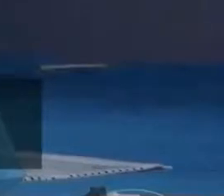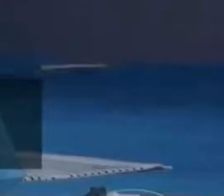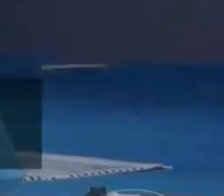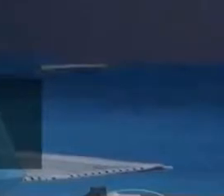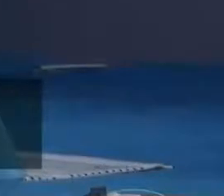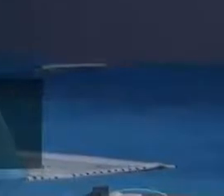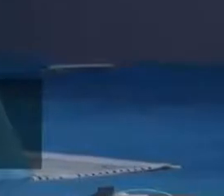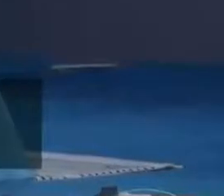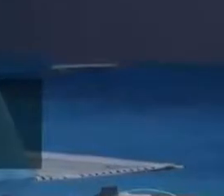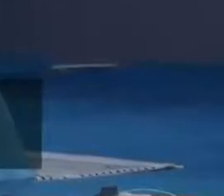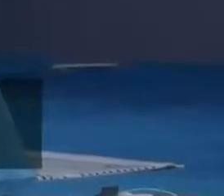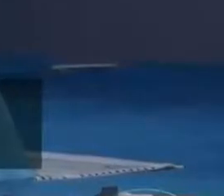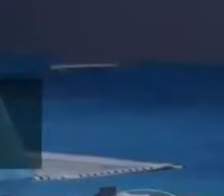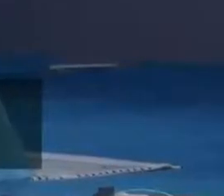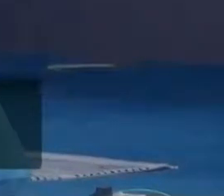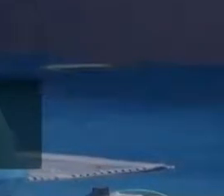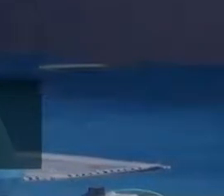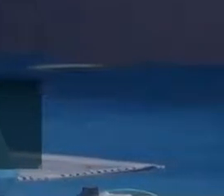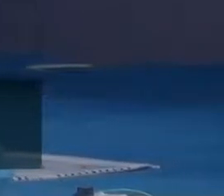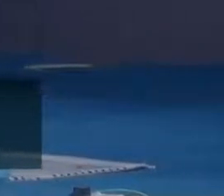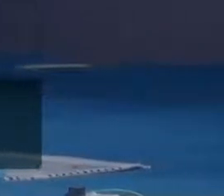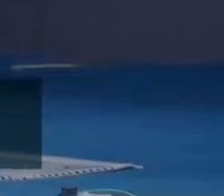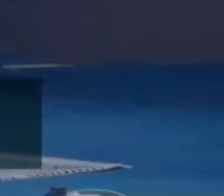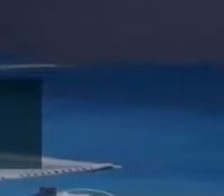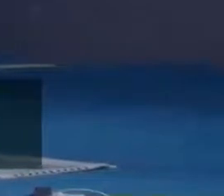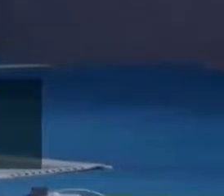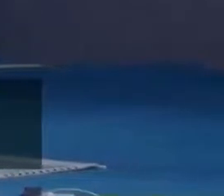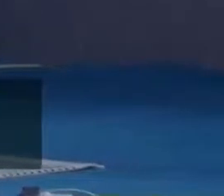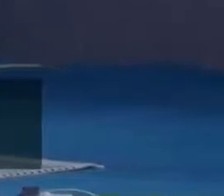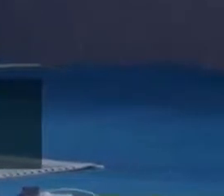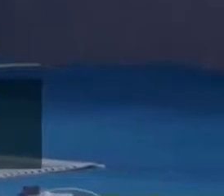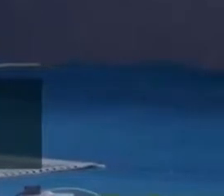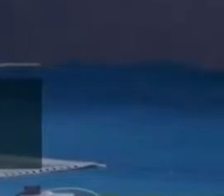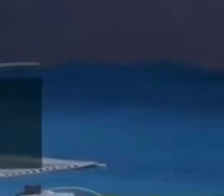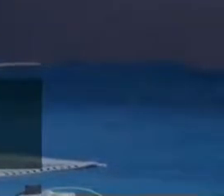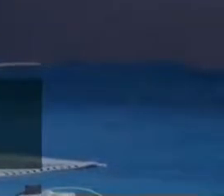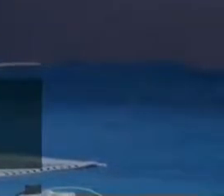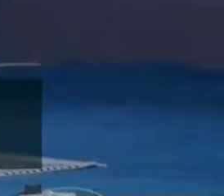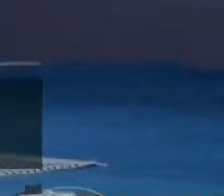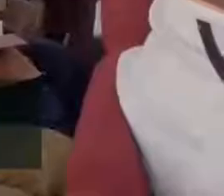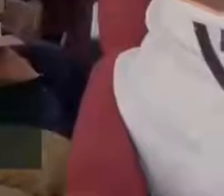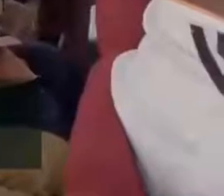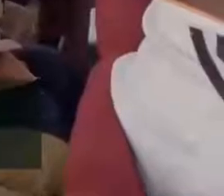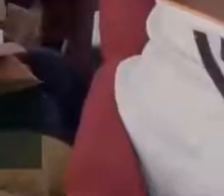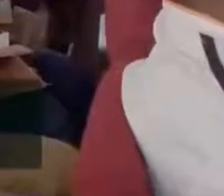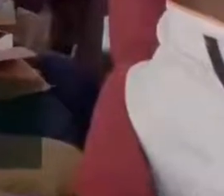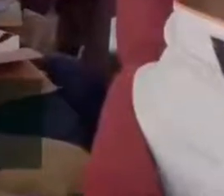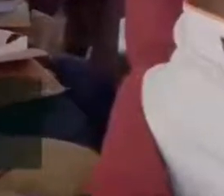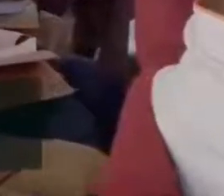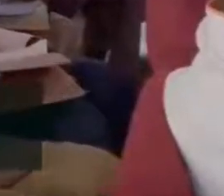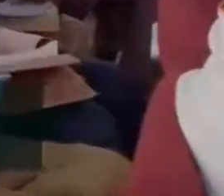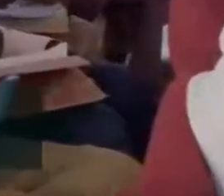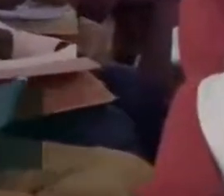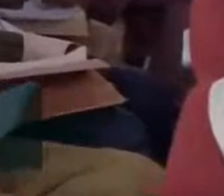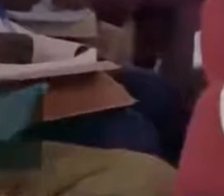Josué chapitre 1, lisons verset 3. Verset 3, tout lieu que